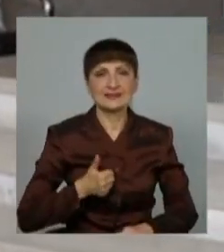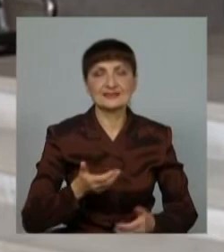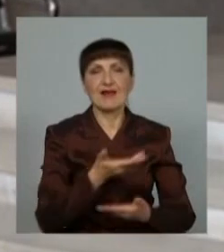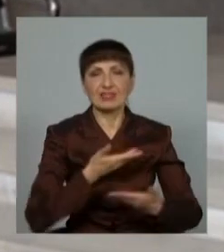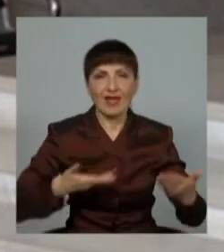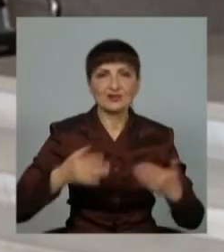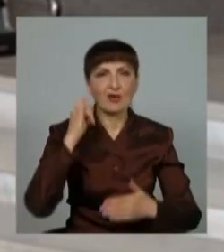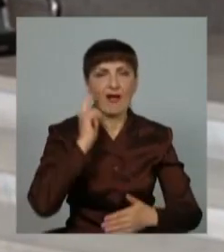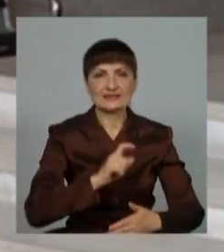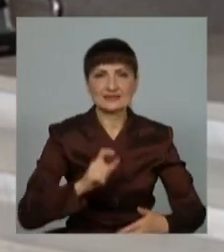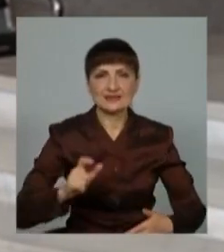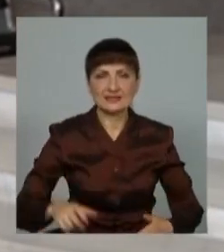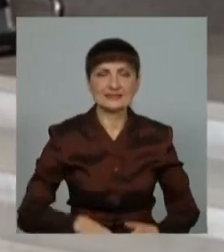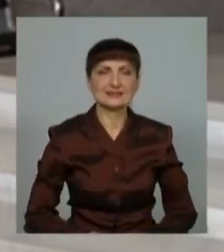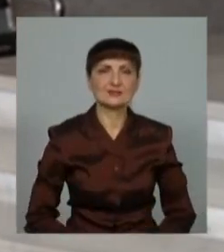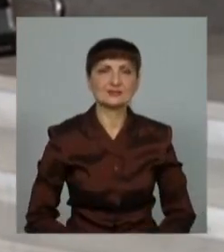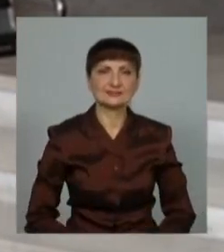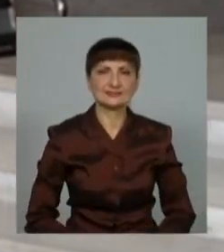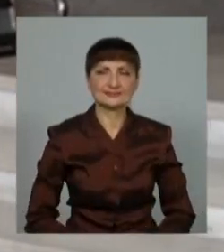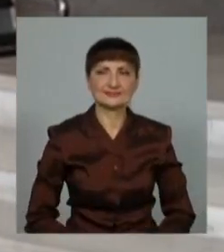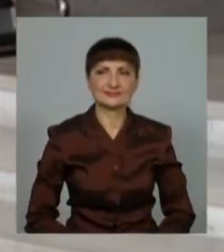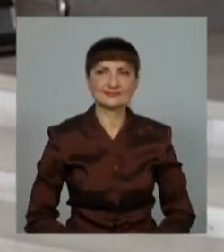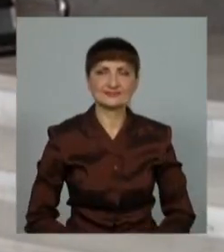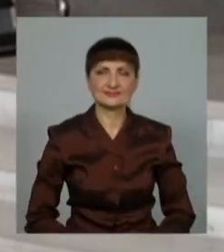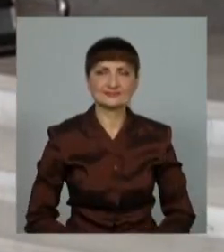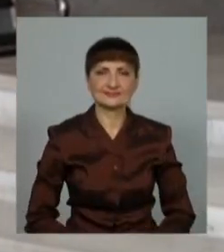наши соотечественники. Роберт Граф, Арсен Сандыбаев, телеканал «Алматы».